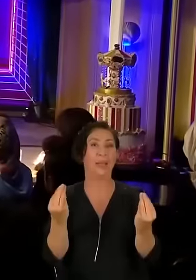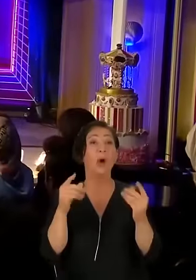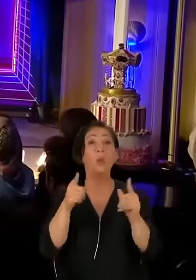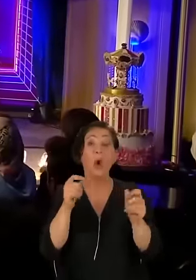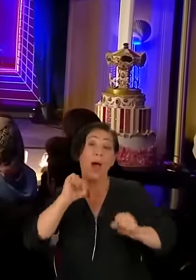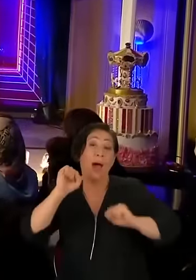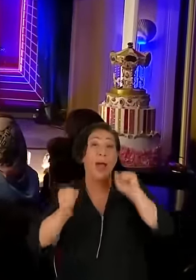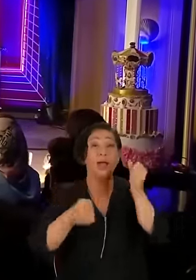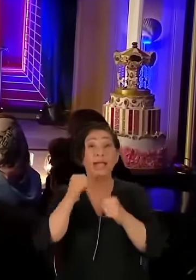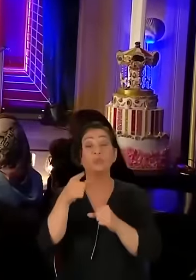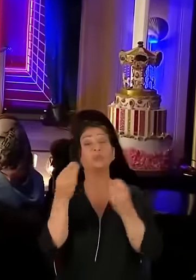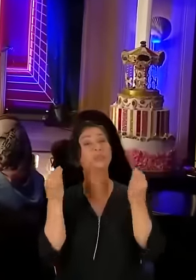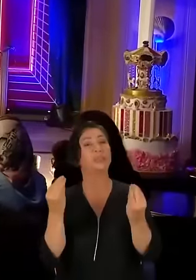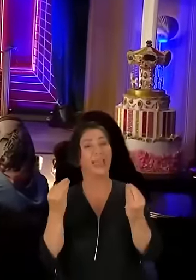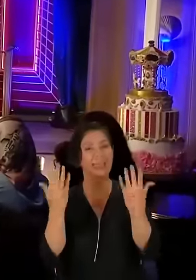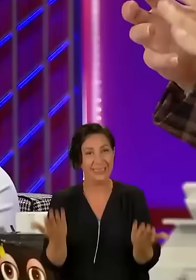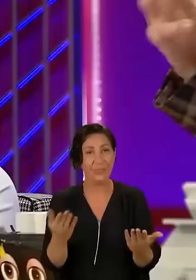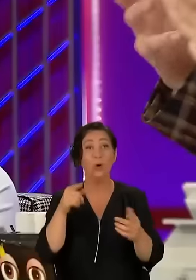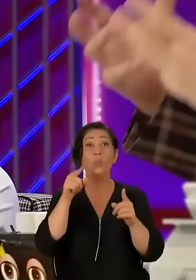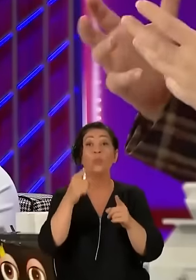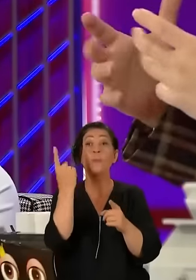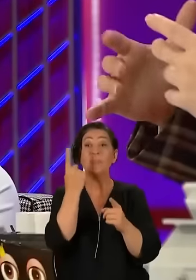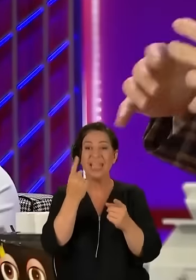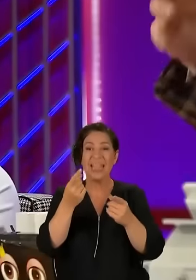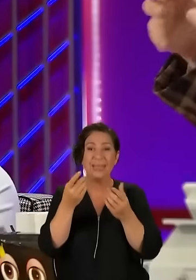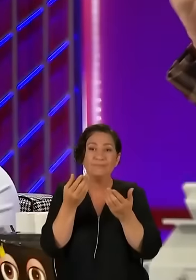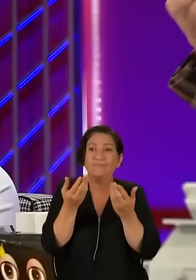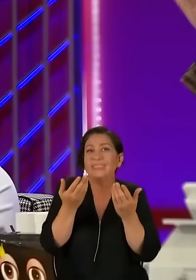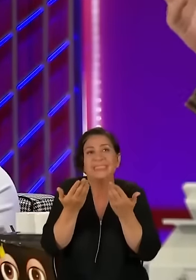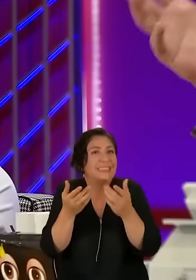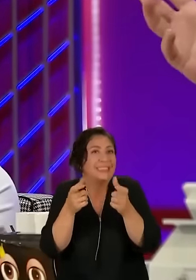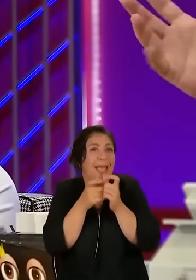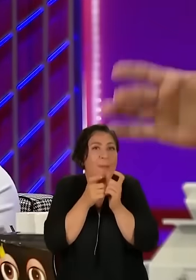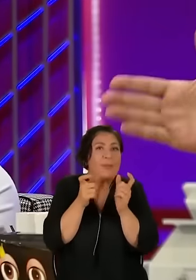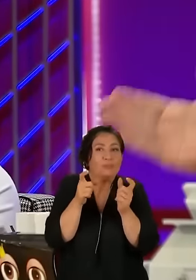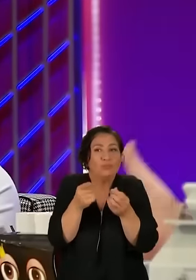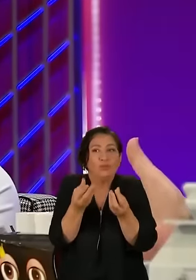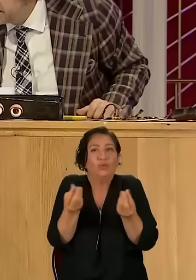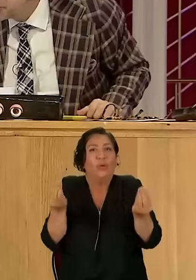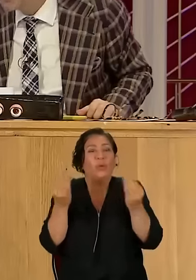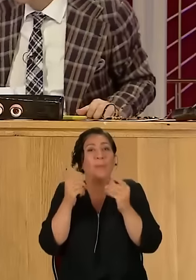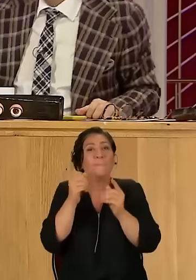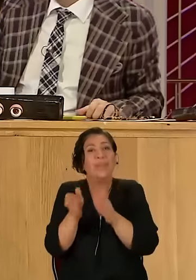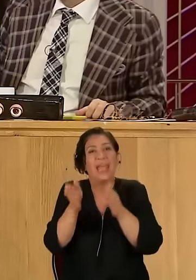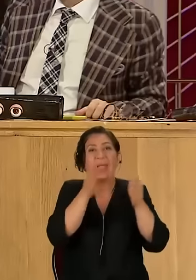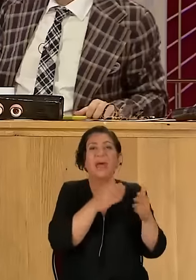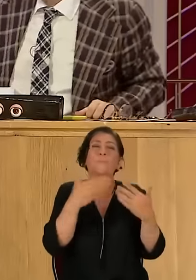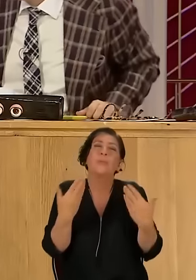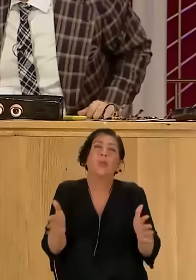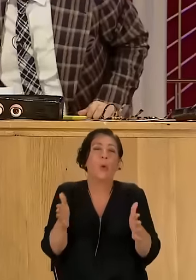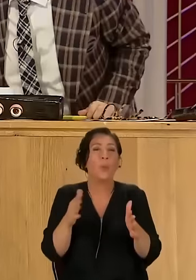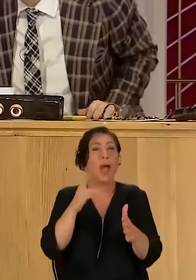Bu harekettir, bu güzelliktir, bu bir nimettir, bu çoğul durum. Bir yandan da şeye bayılıyorum,